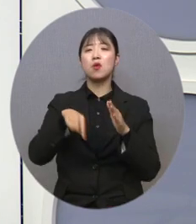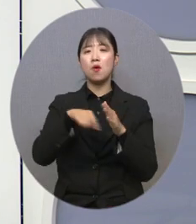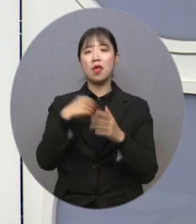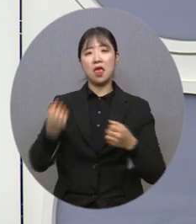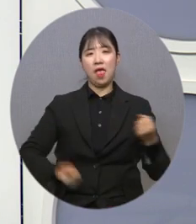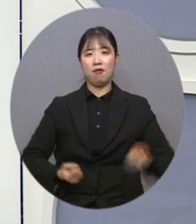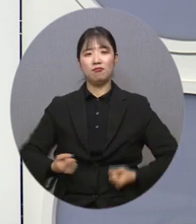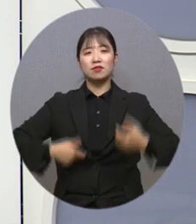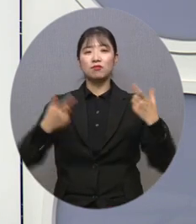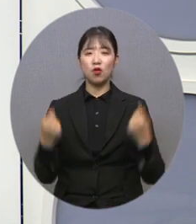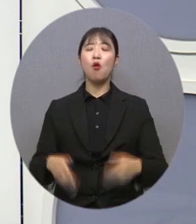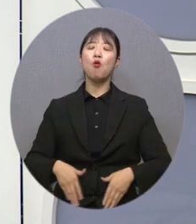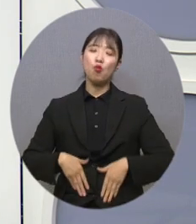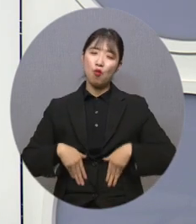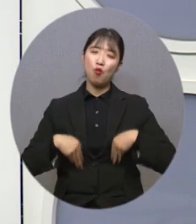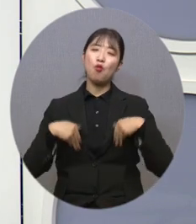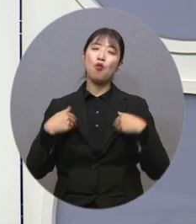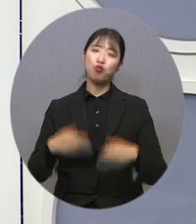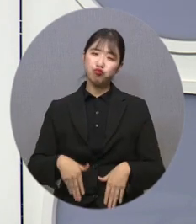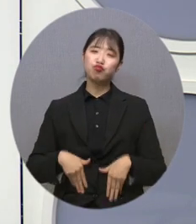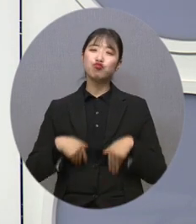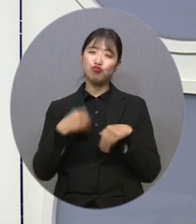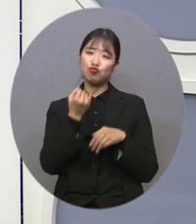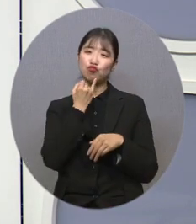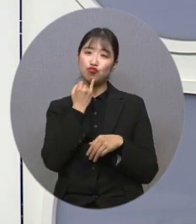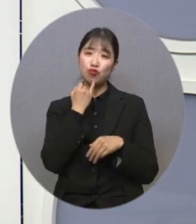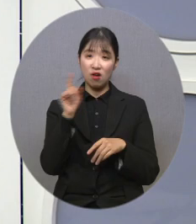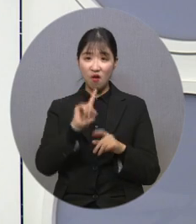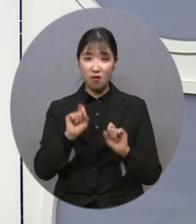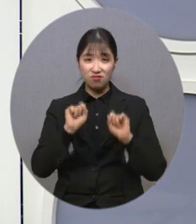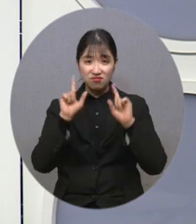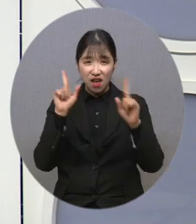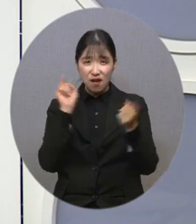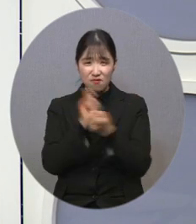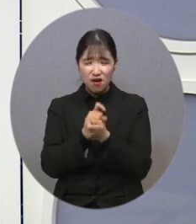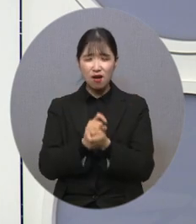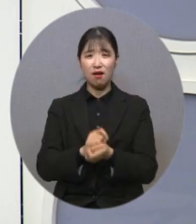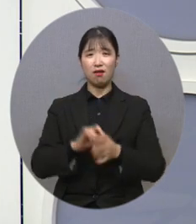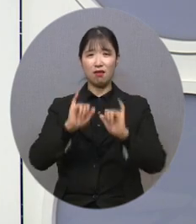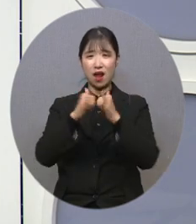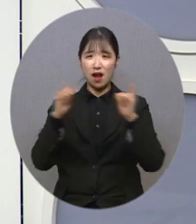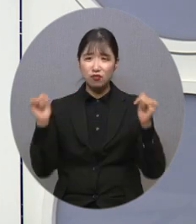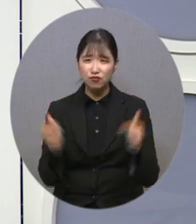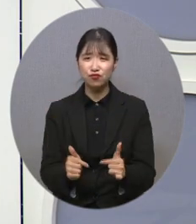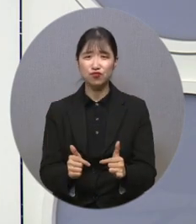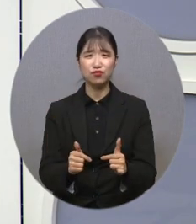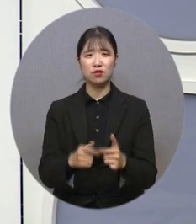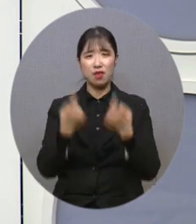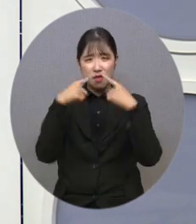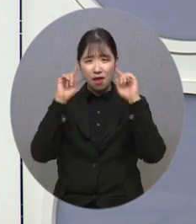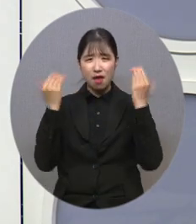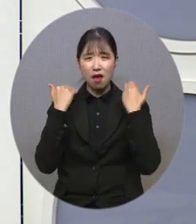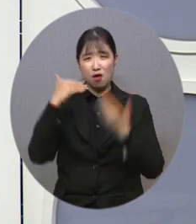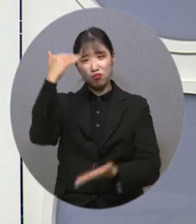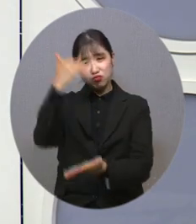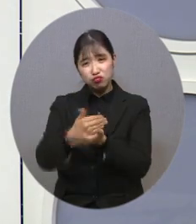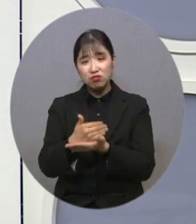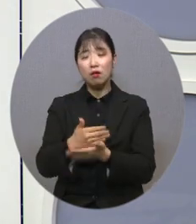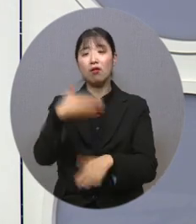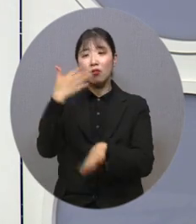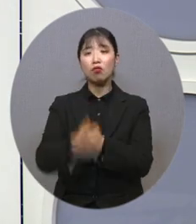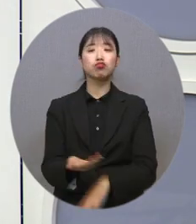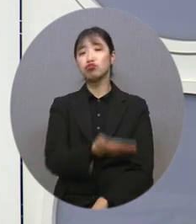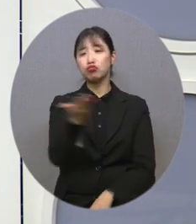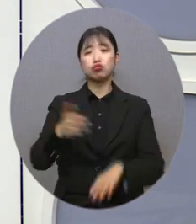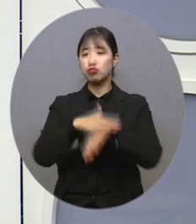개구리처럼 뜨뜻하다 하다가 어느 날 갑자기 학령 인구 줄어들고 대학이 문 닫아야 되는 상황이 오면